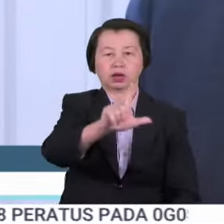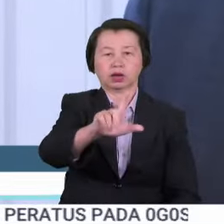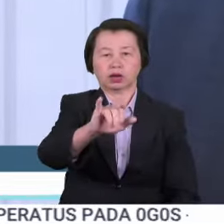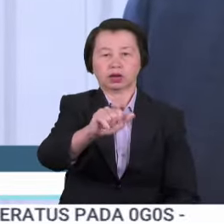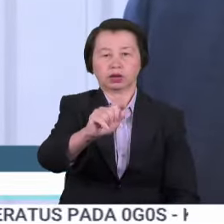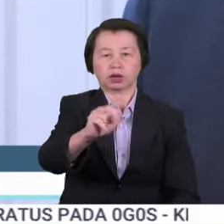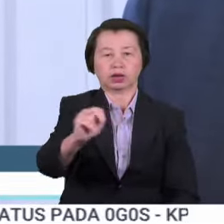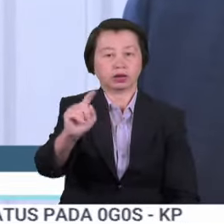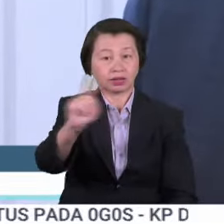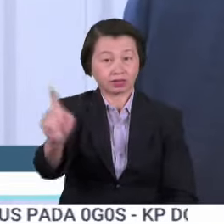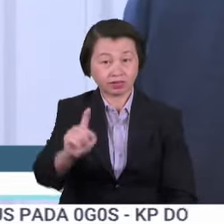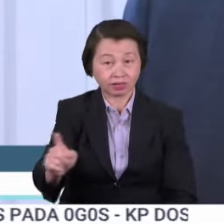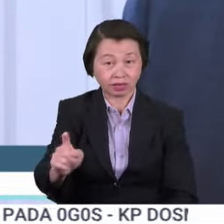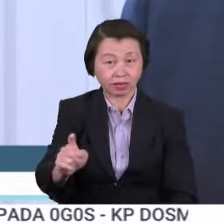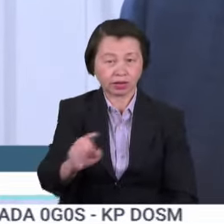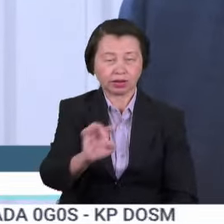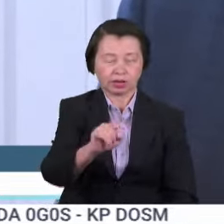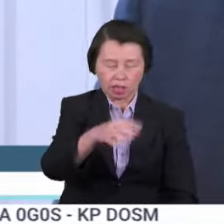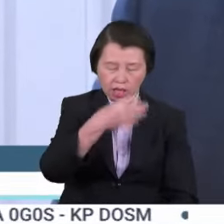ya, satu